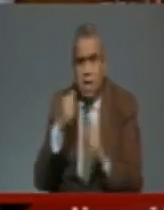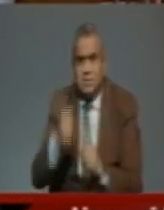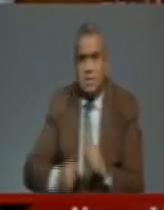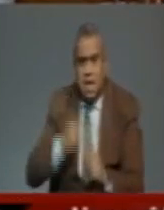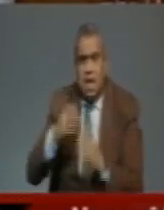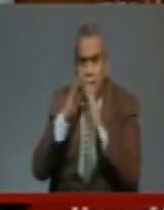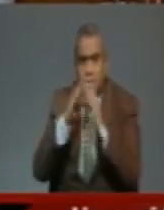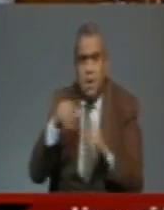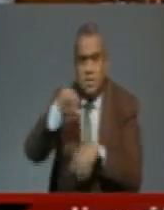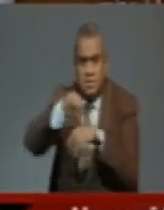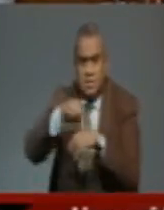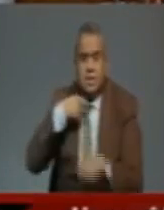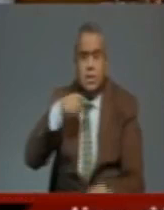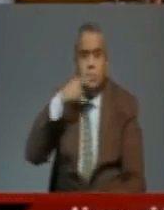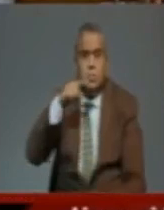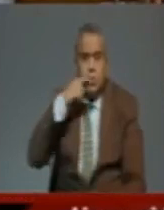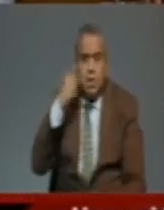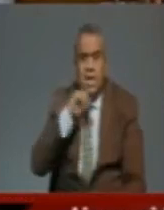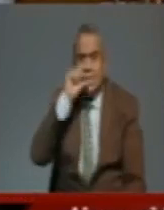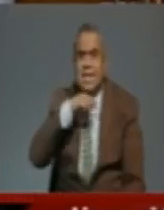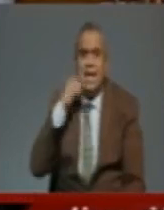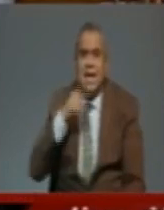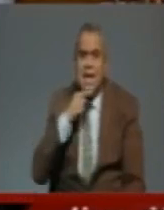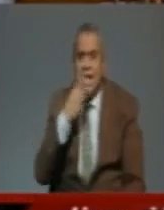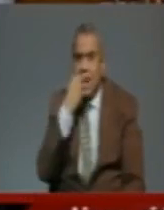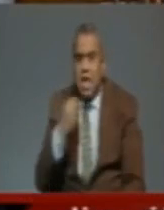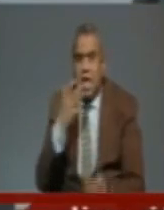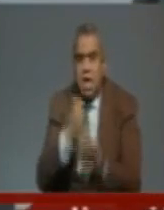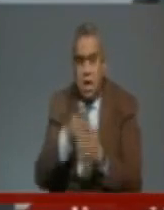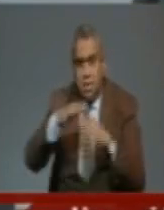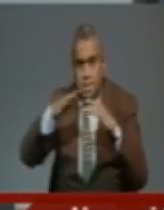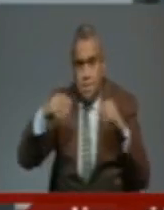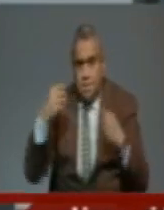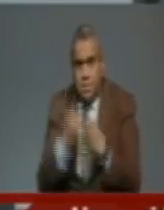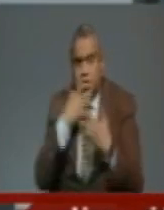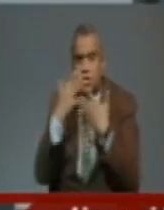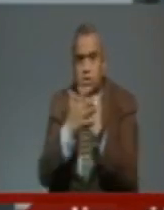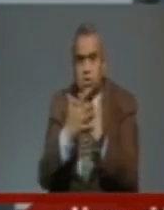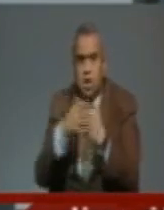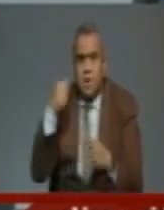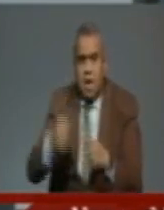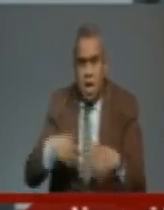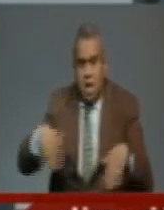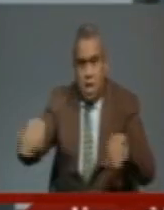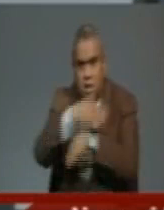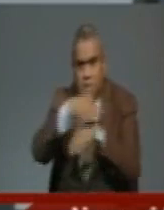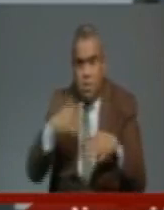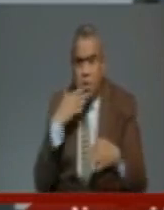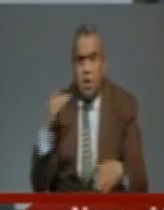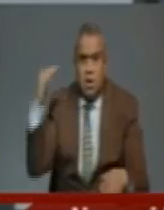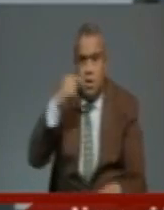ميناءي الأسكندرية والدخيلة، كما أن الميناء متصل بالشبكة القومية للطرق من خلال طريقي